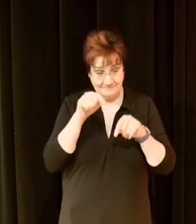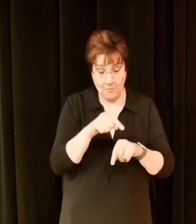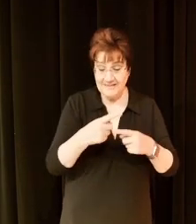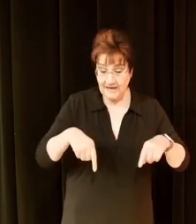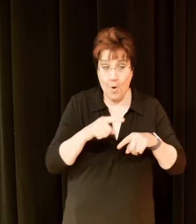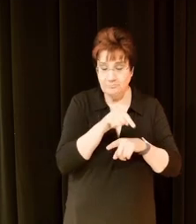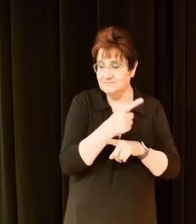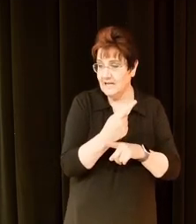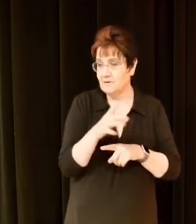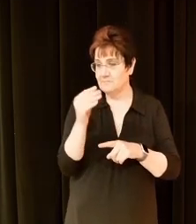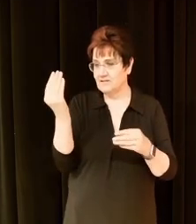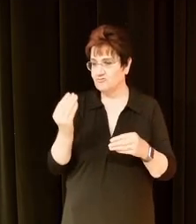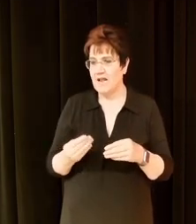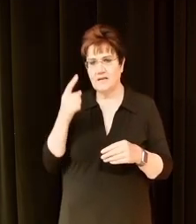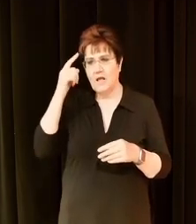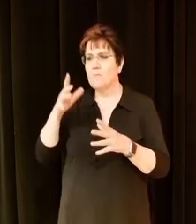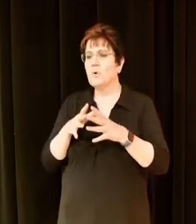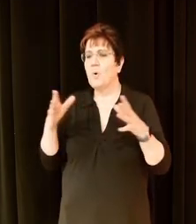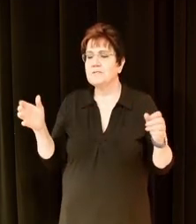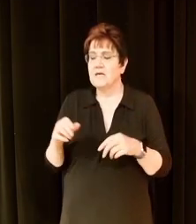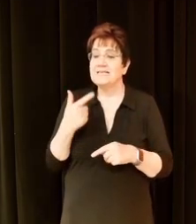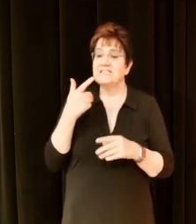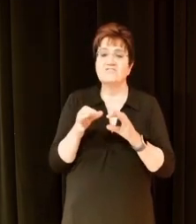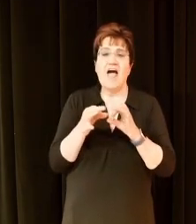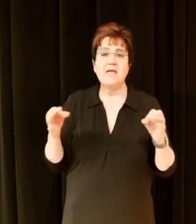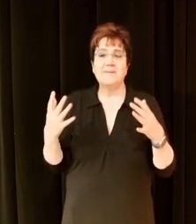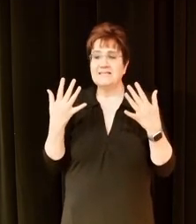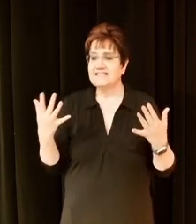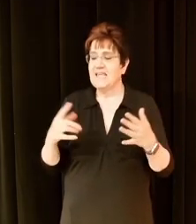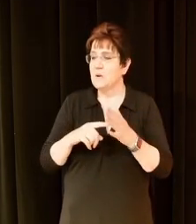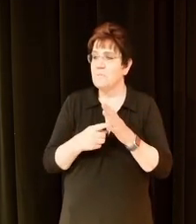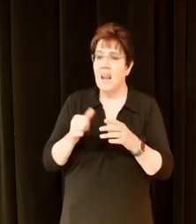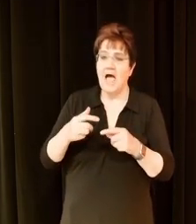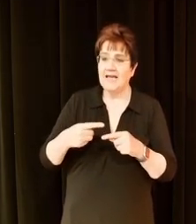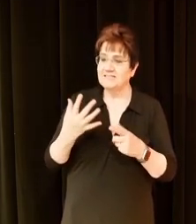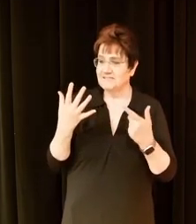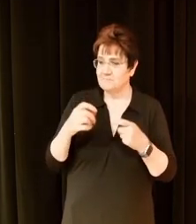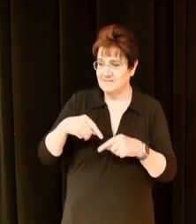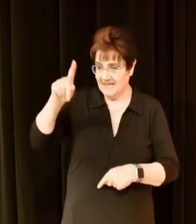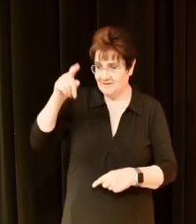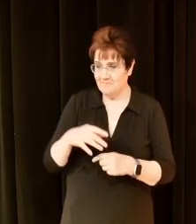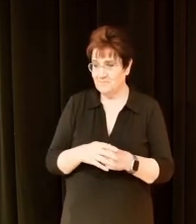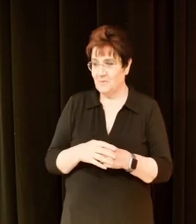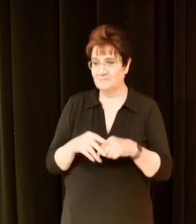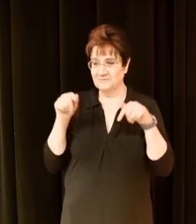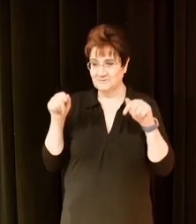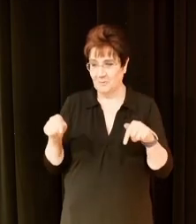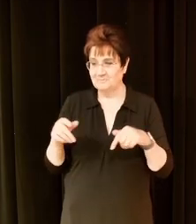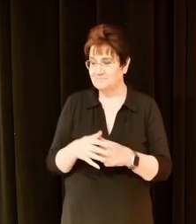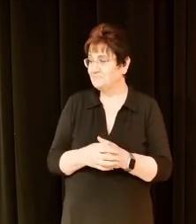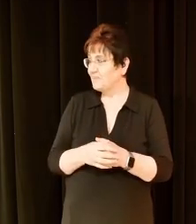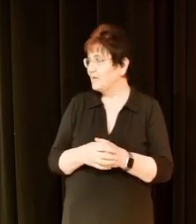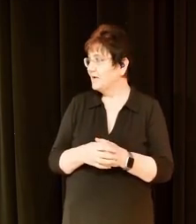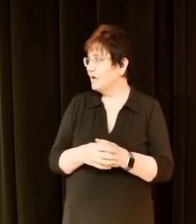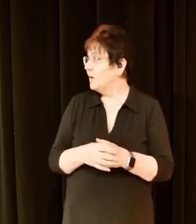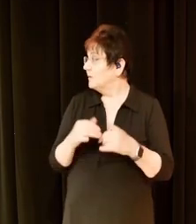sehr groß. Ich glaube 2,10 Meter mal 1,70 Meter. Ein Zyklus von 12 Bildern, das ist genau die Mitte. Und